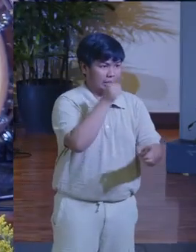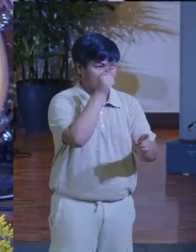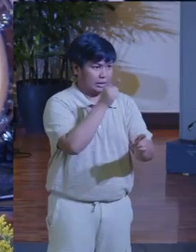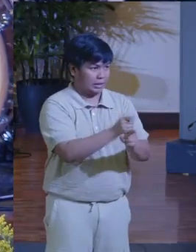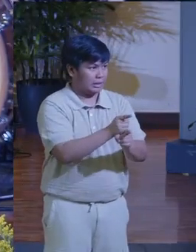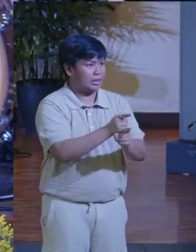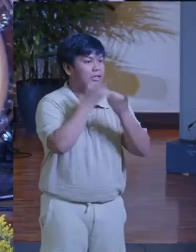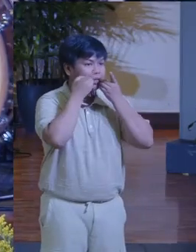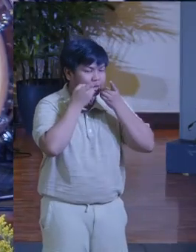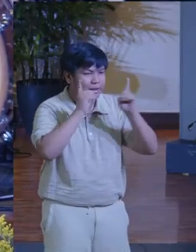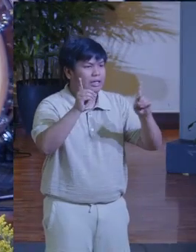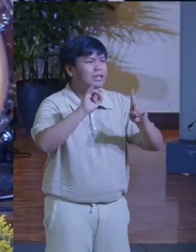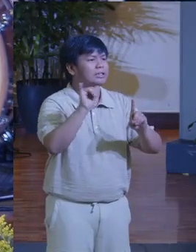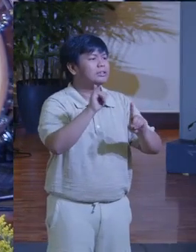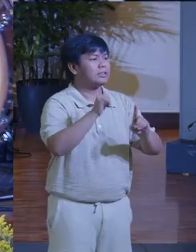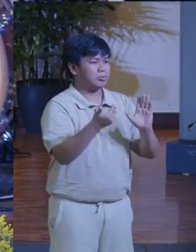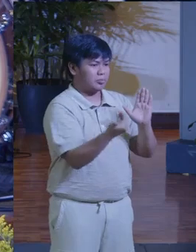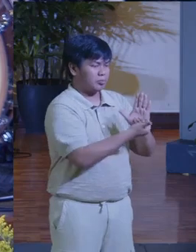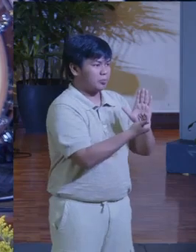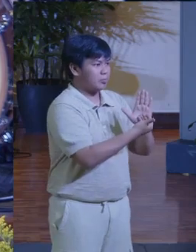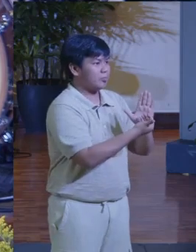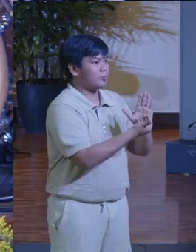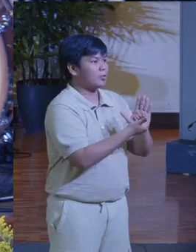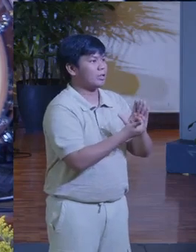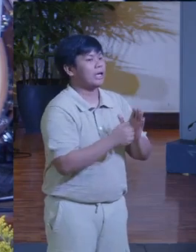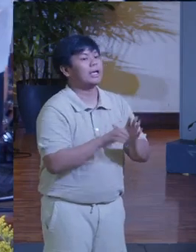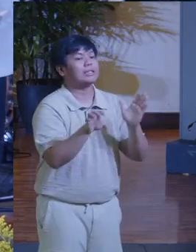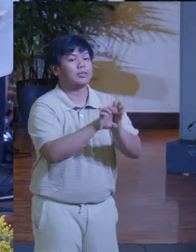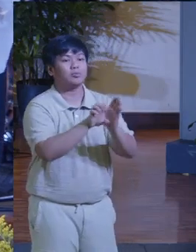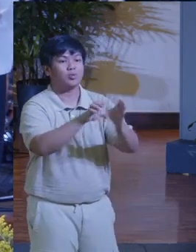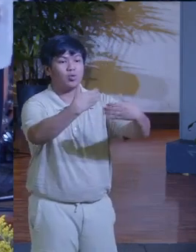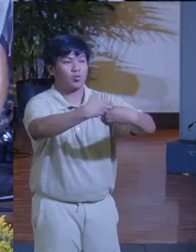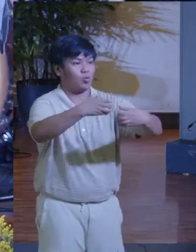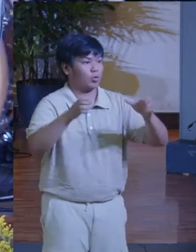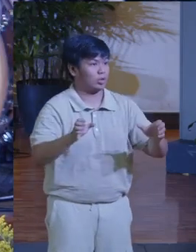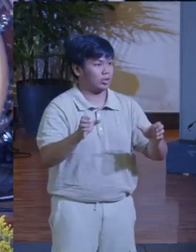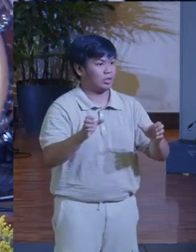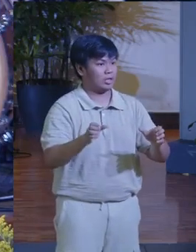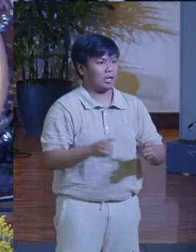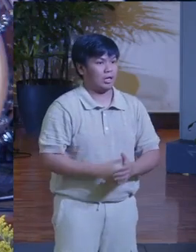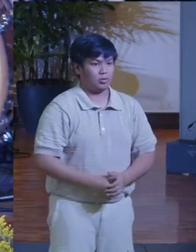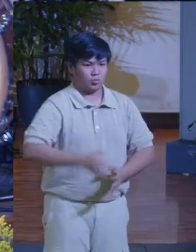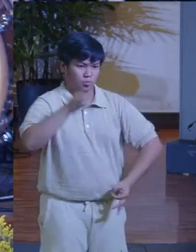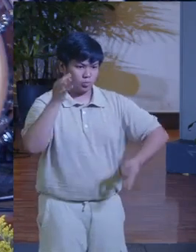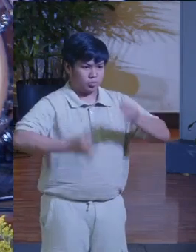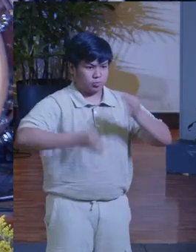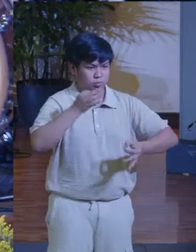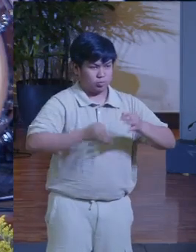Considered, declared. So parang nasa court, ikaw